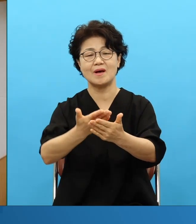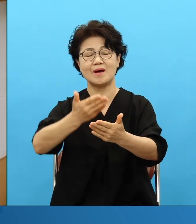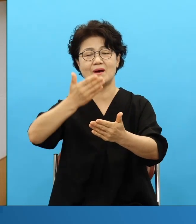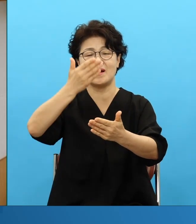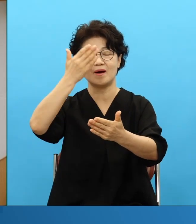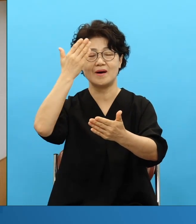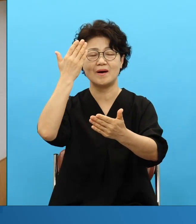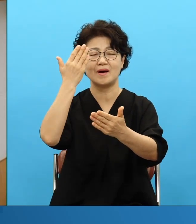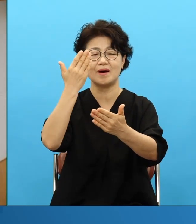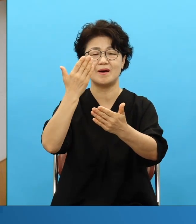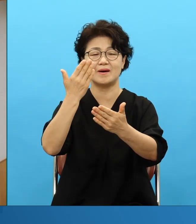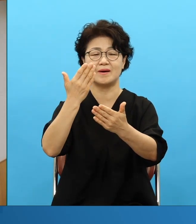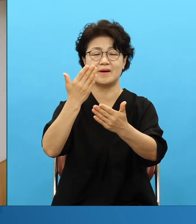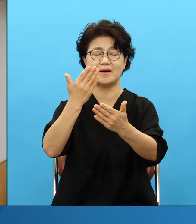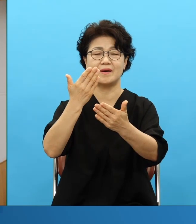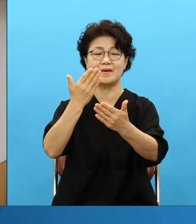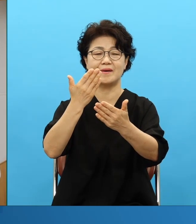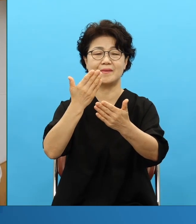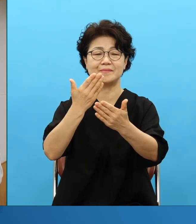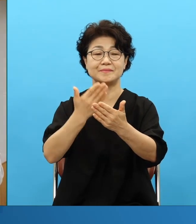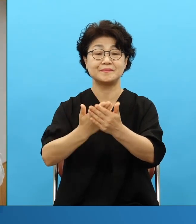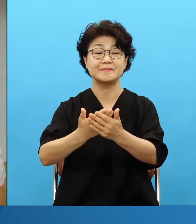삼으소서. 우리 한 번 더 찬양합니다.